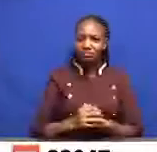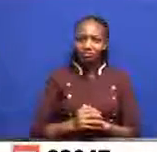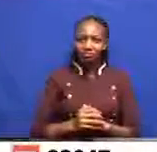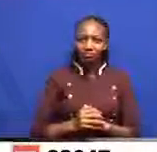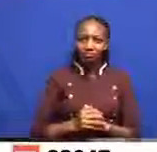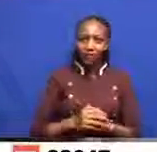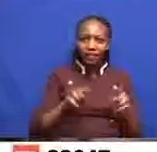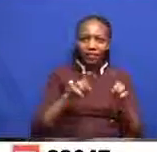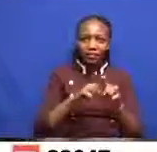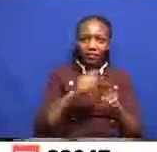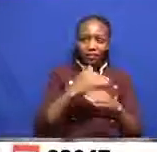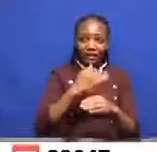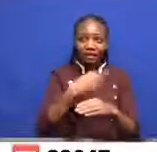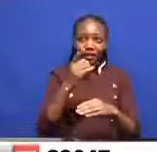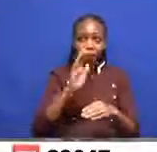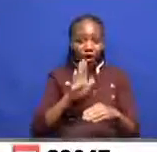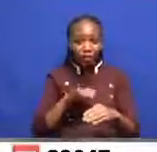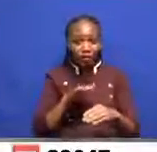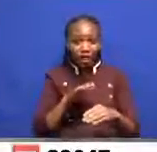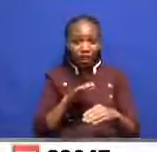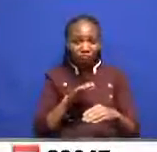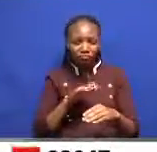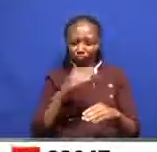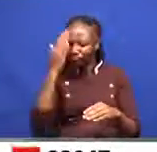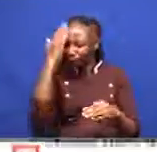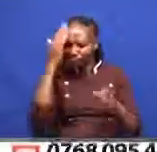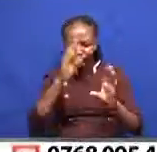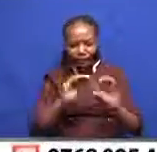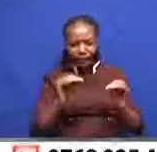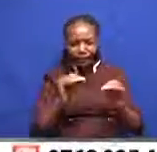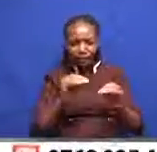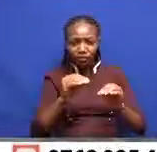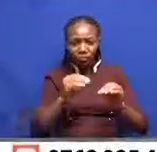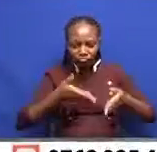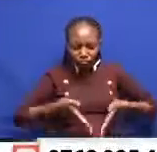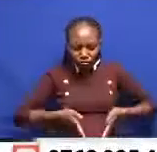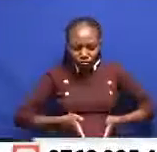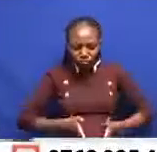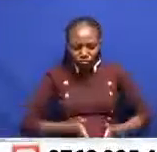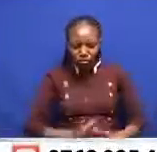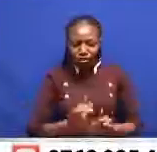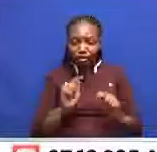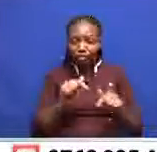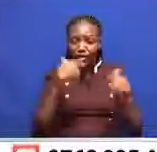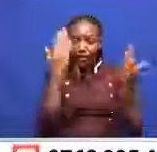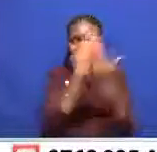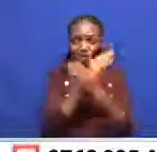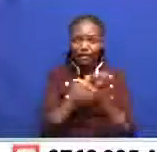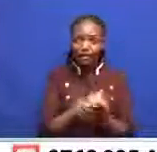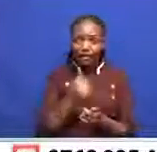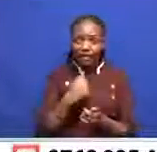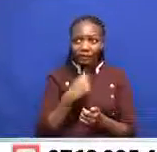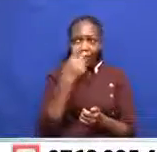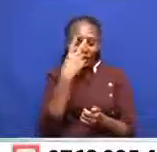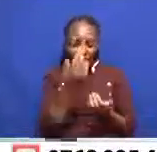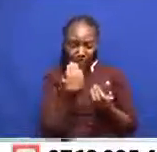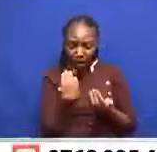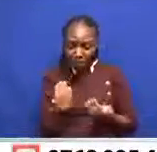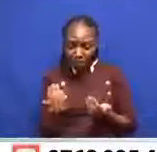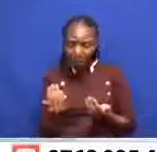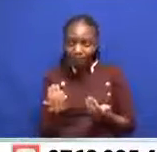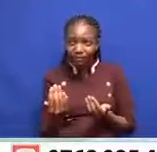Hii ni baada ya mwanamke mmoja asiyejulikana kujifungua usiku wa kuamkia leo. Nimepata mtoto. Tulipata